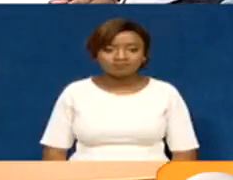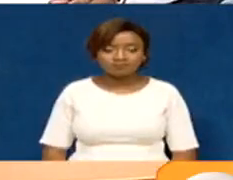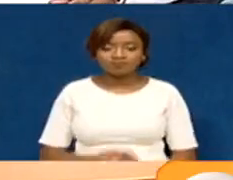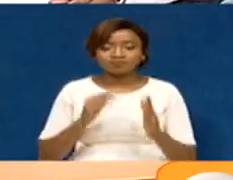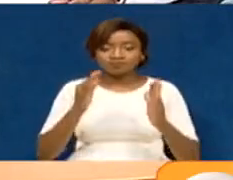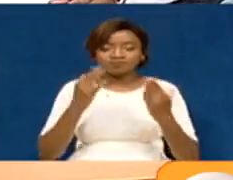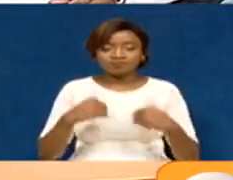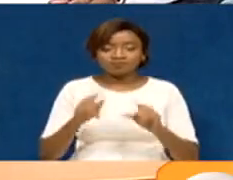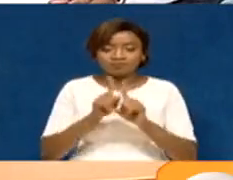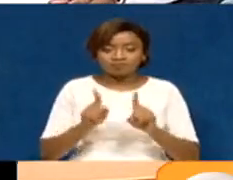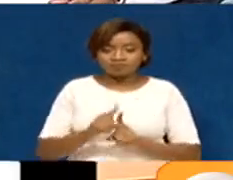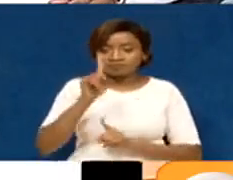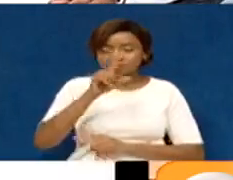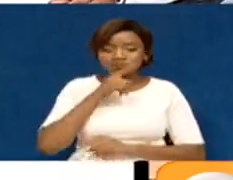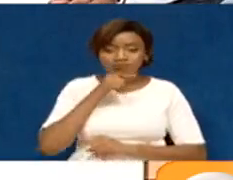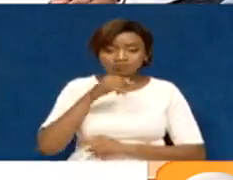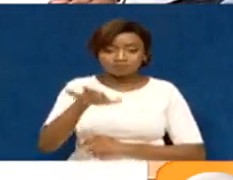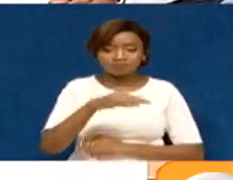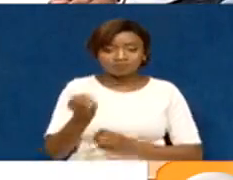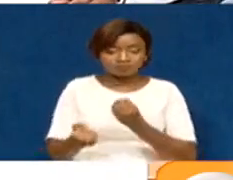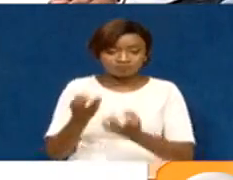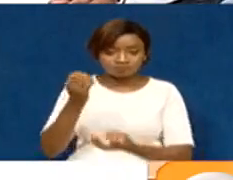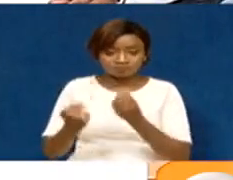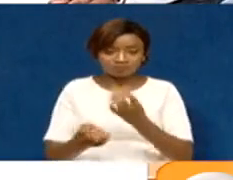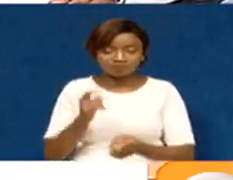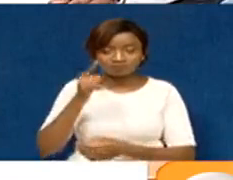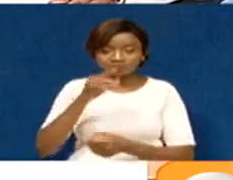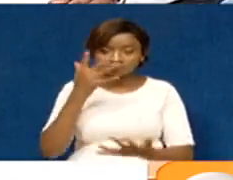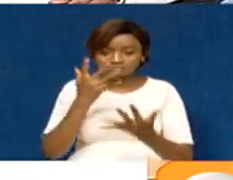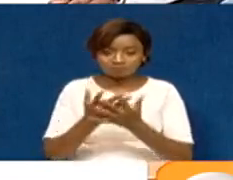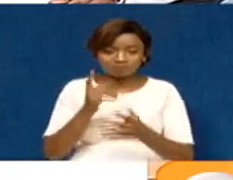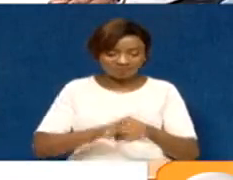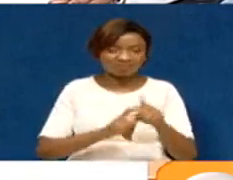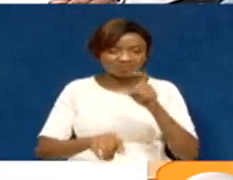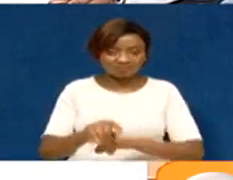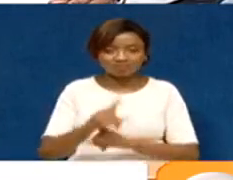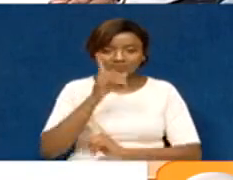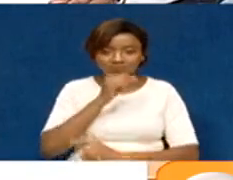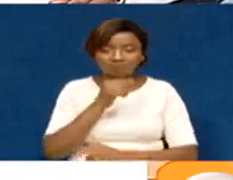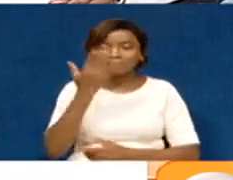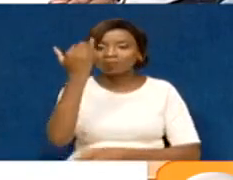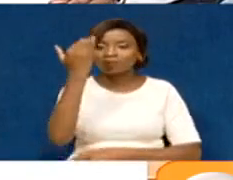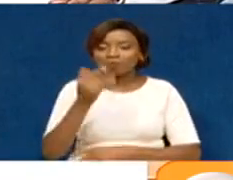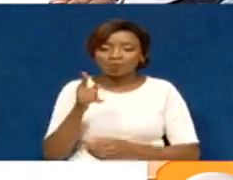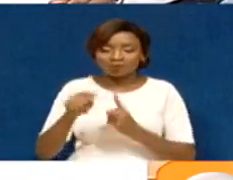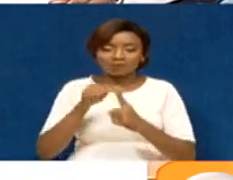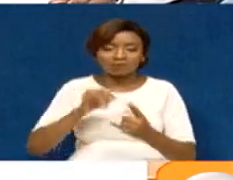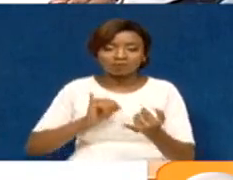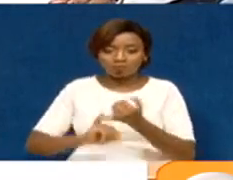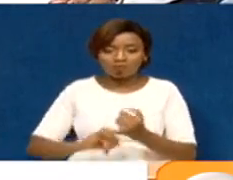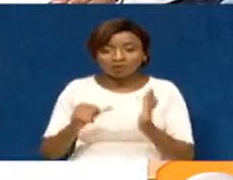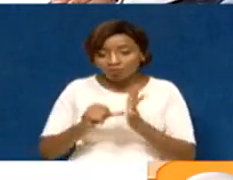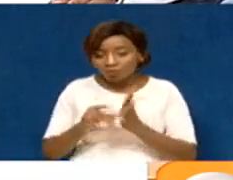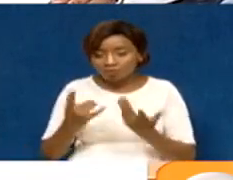Na mbali na mtazamaji ni kwamba mwanamume mmoja huko Baringo amekamatwa kufuatia madai ya kumuua mkewe kufuatia ugomvi